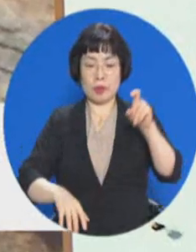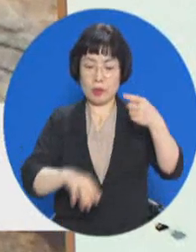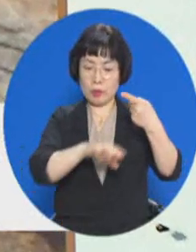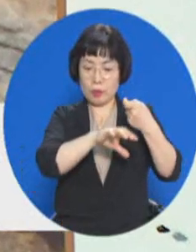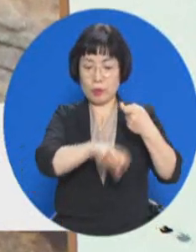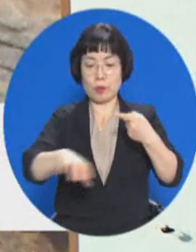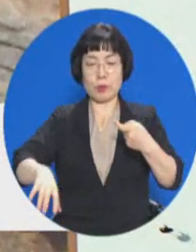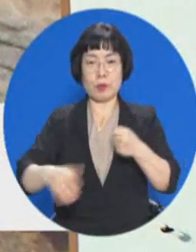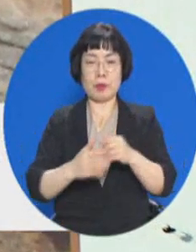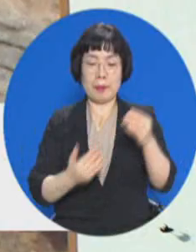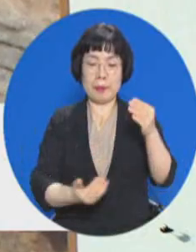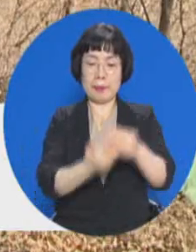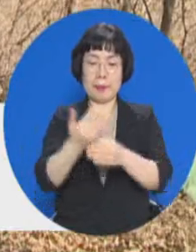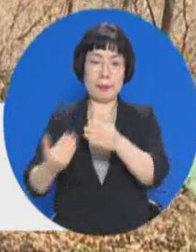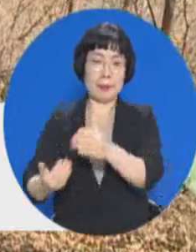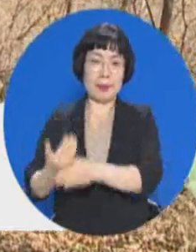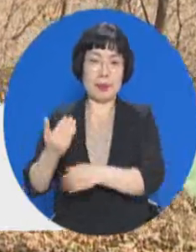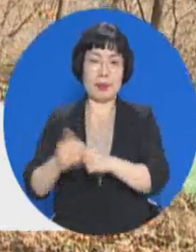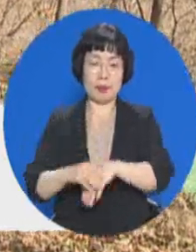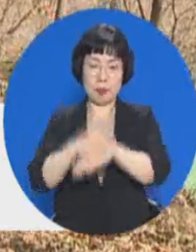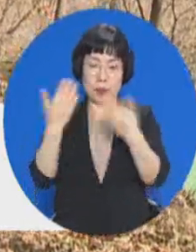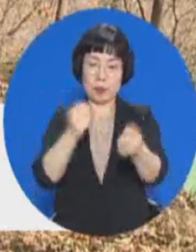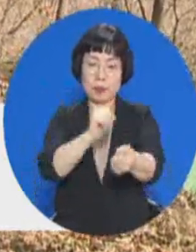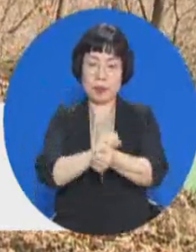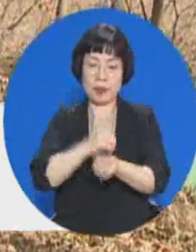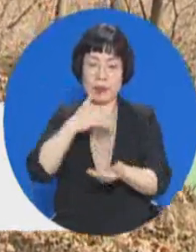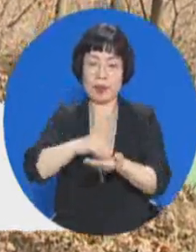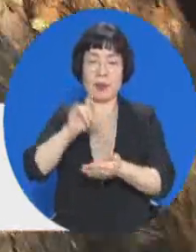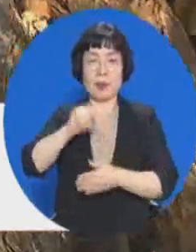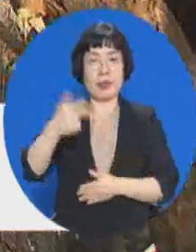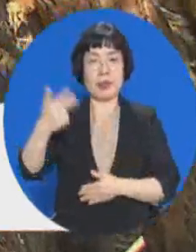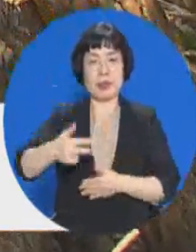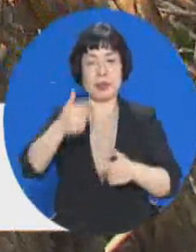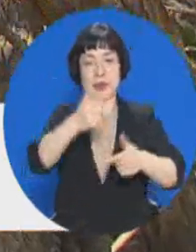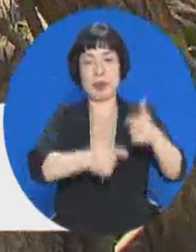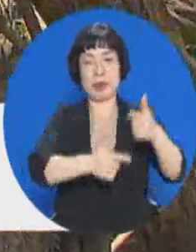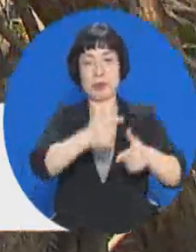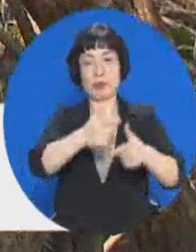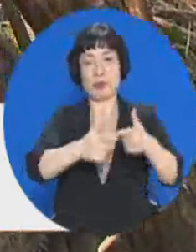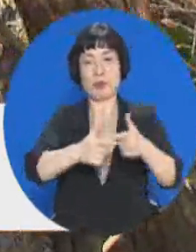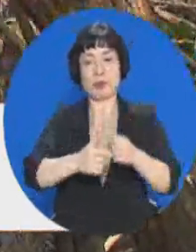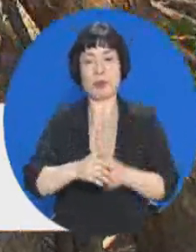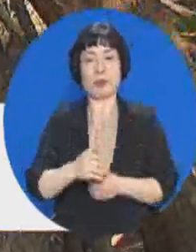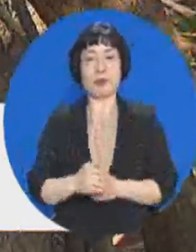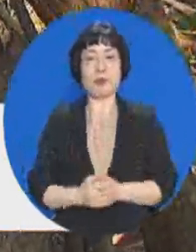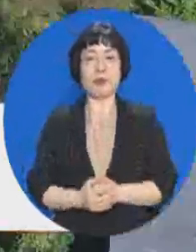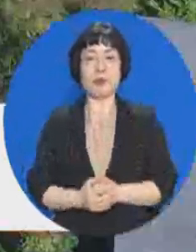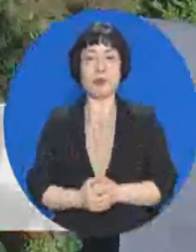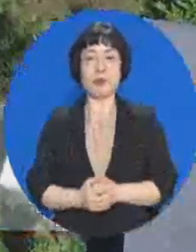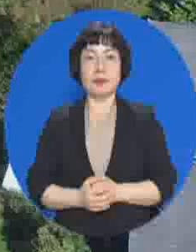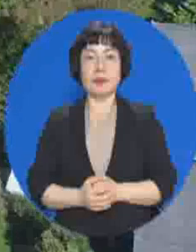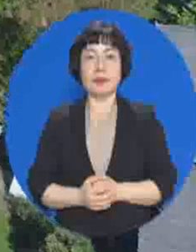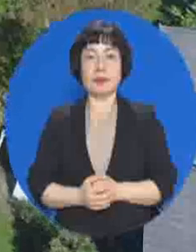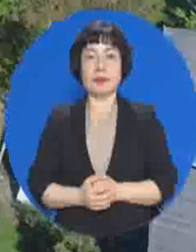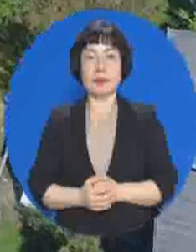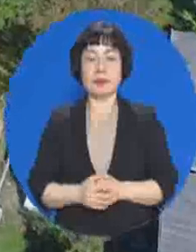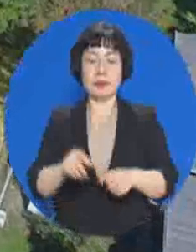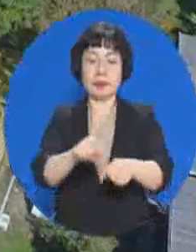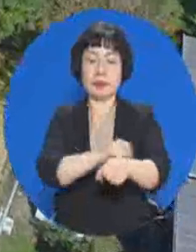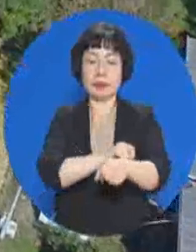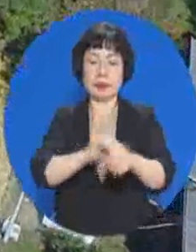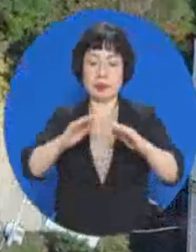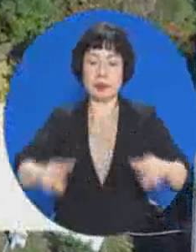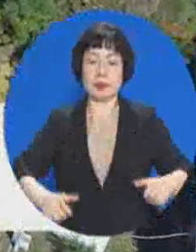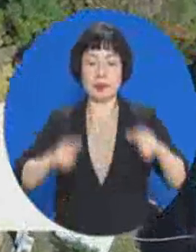11개 시군 지역에서 발생됐으며 감염목만 17,000여 그루에 이르고 있는 것으로 추산되고 있습니다. 특히